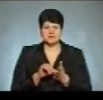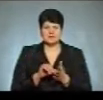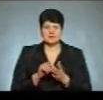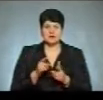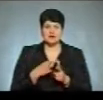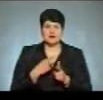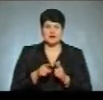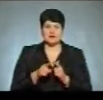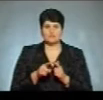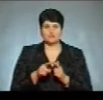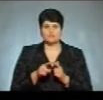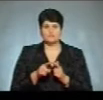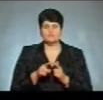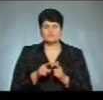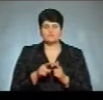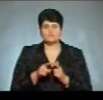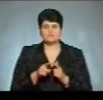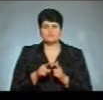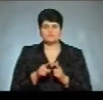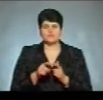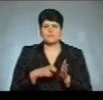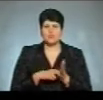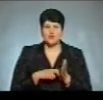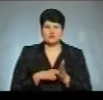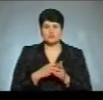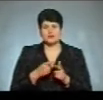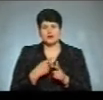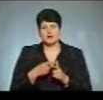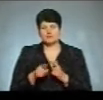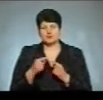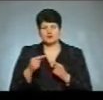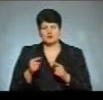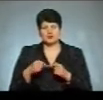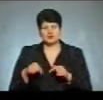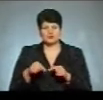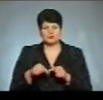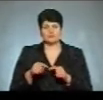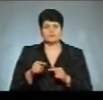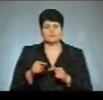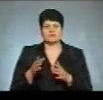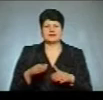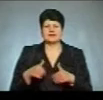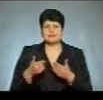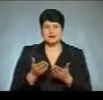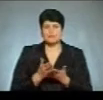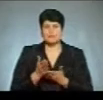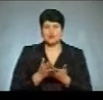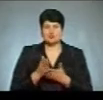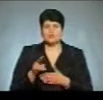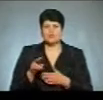або прийти представник пошти або іншої структурної організації, яка надає послугу